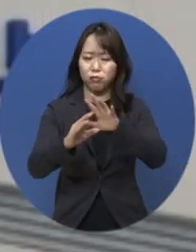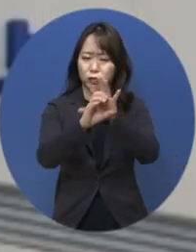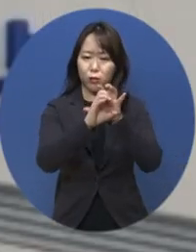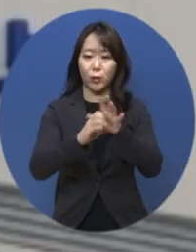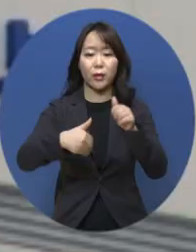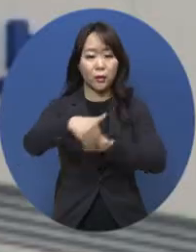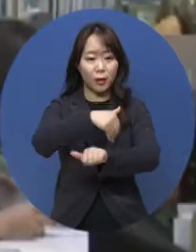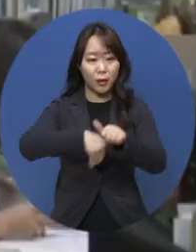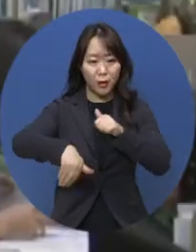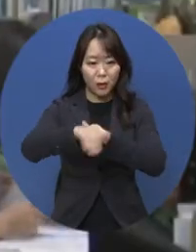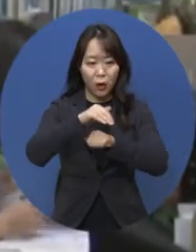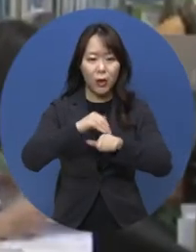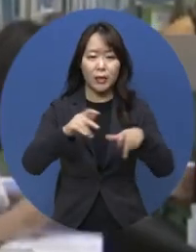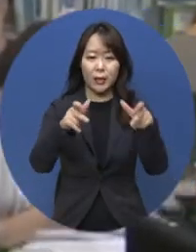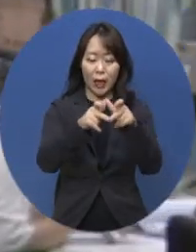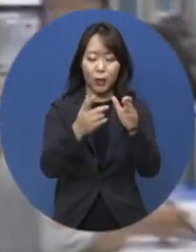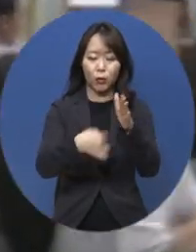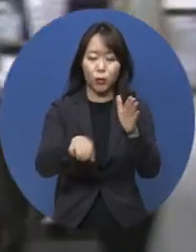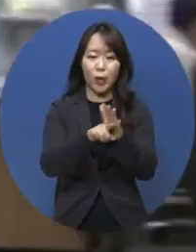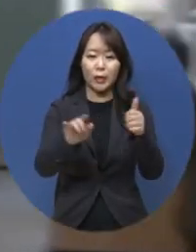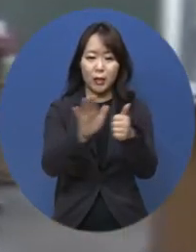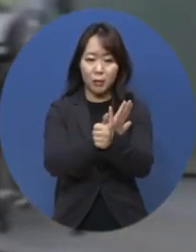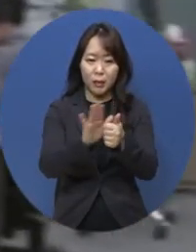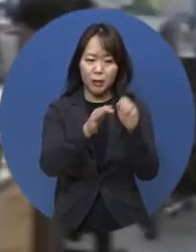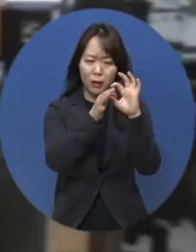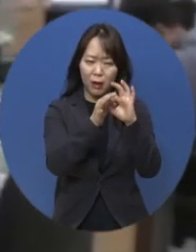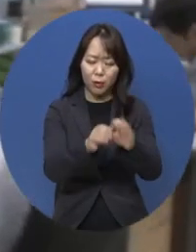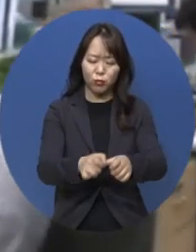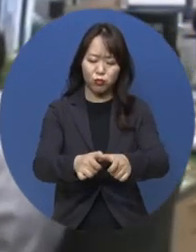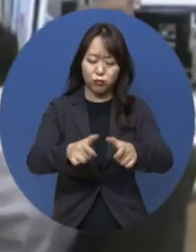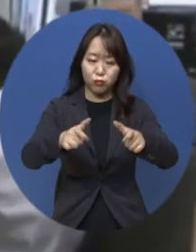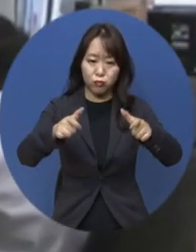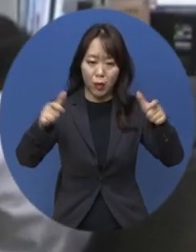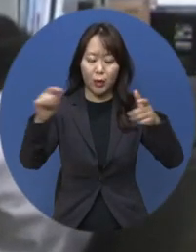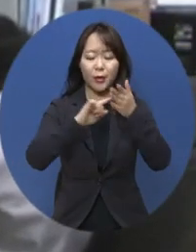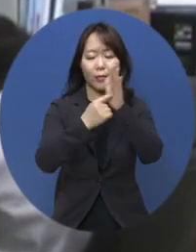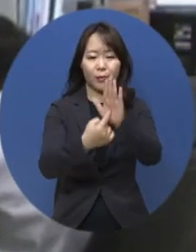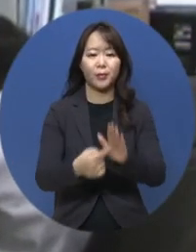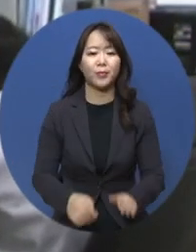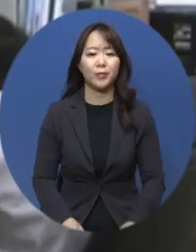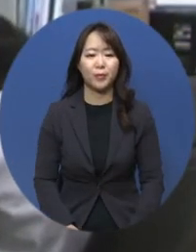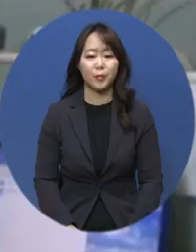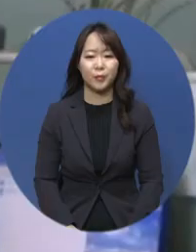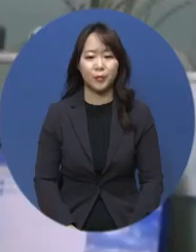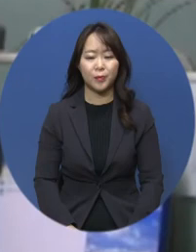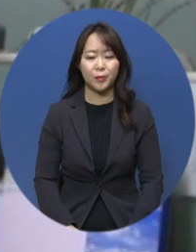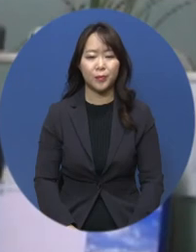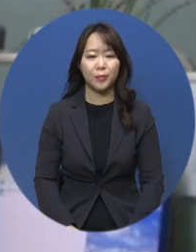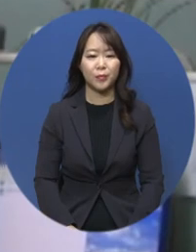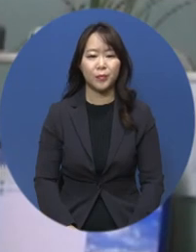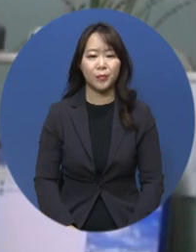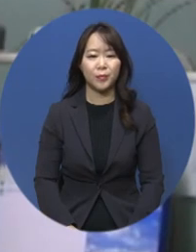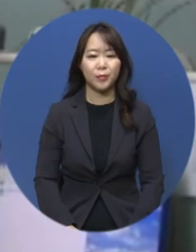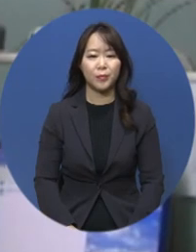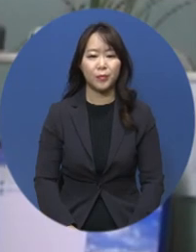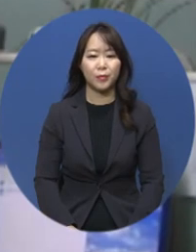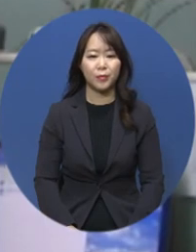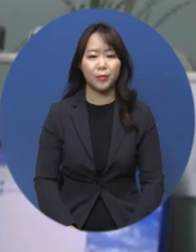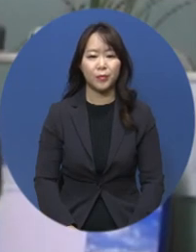1구 상황에서 장애인들을 위한 서비스를 지속 확충 하겠다고 밝혔습니다 복지 tv 뉴스 박성용